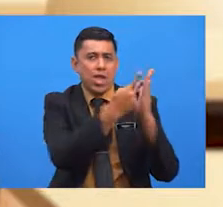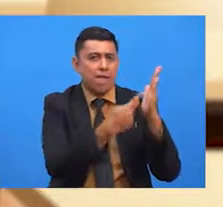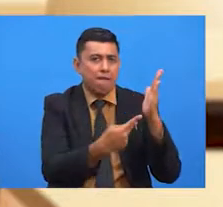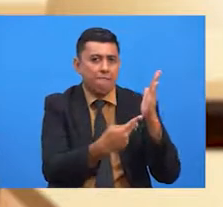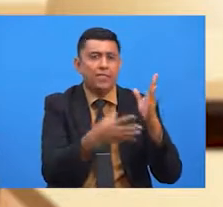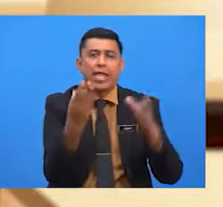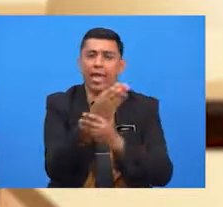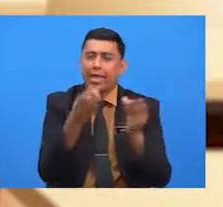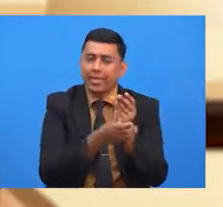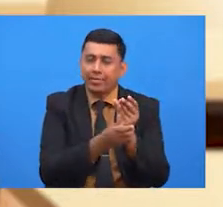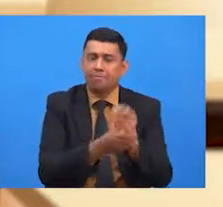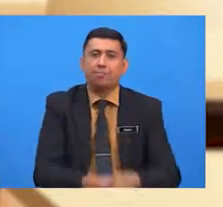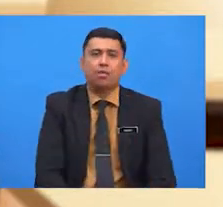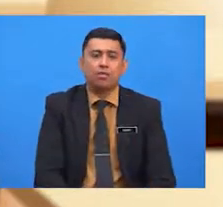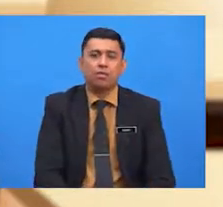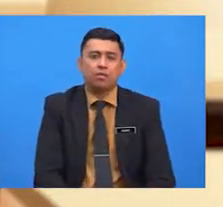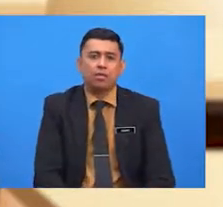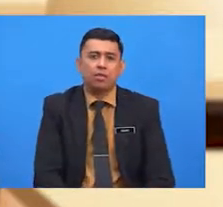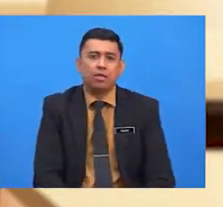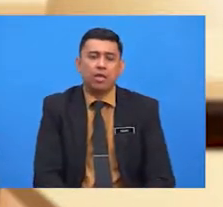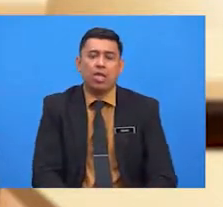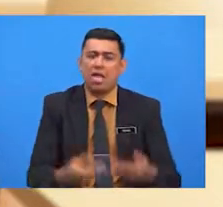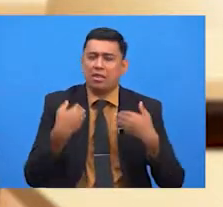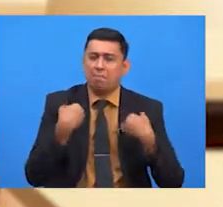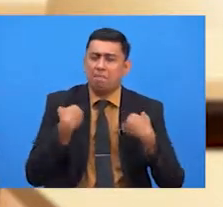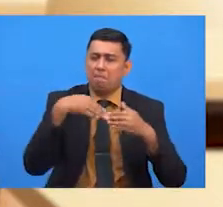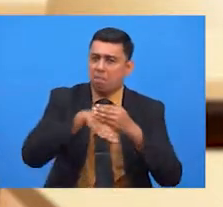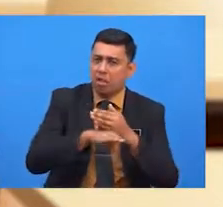perkhidmatan, termasuklah kegiatan keagamaan.